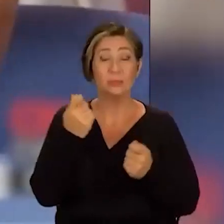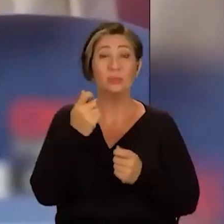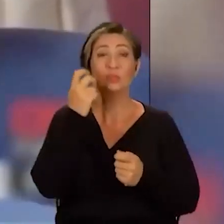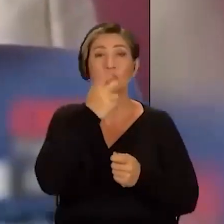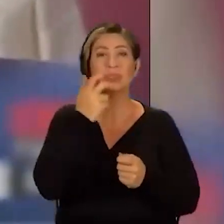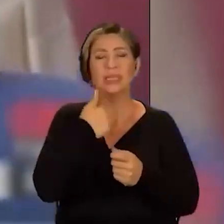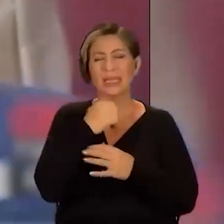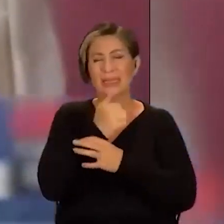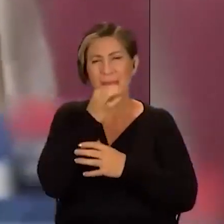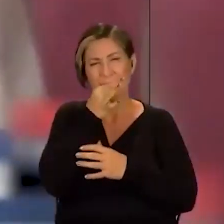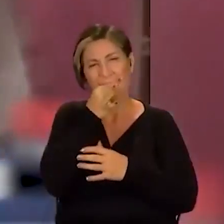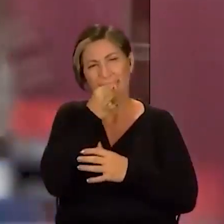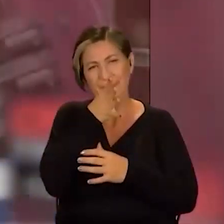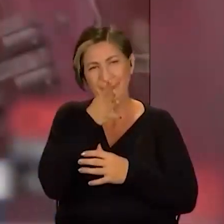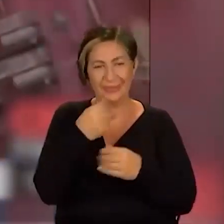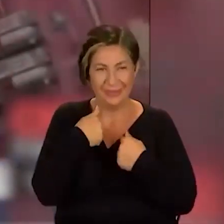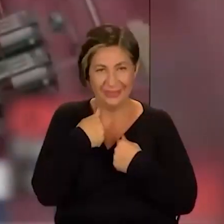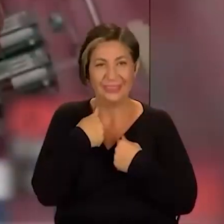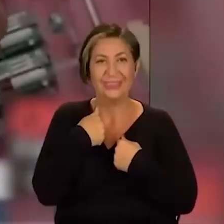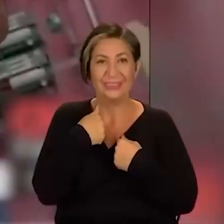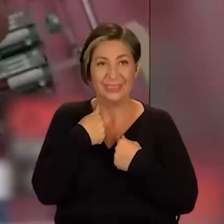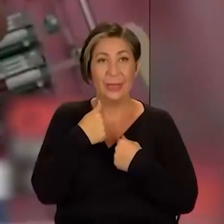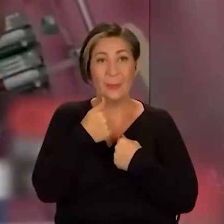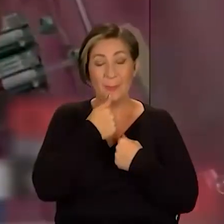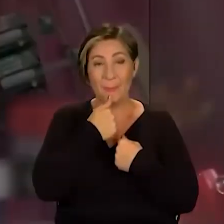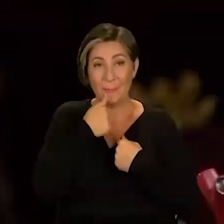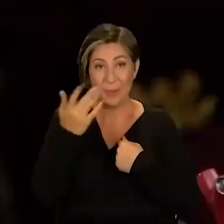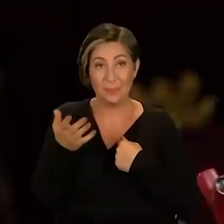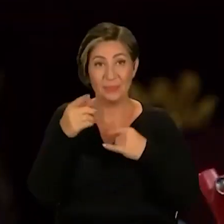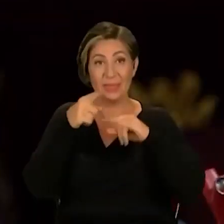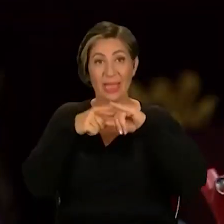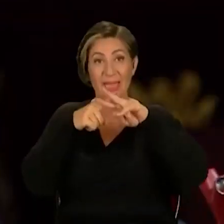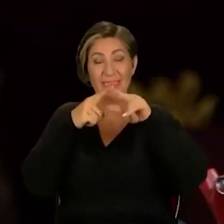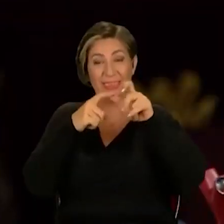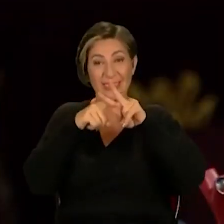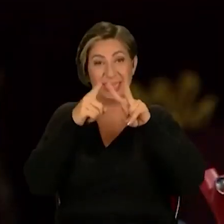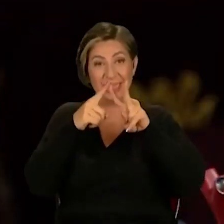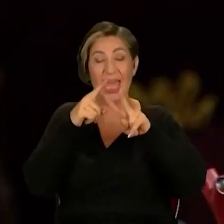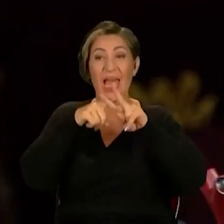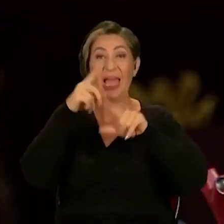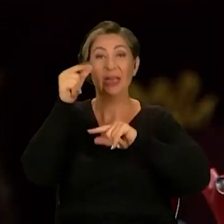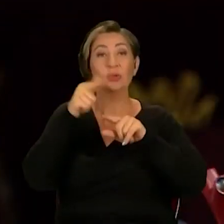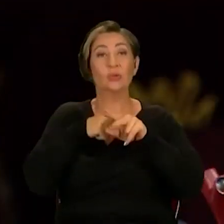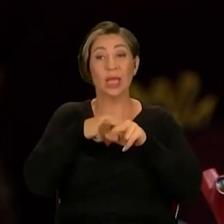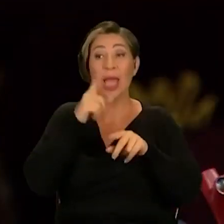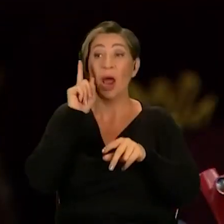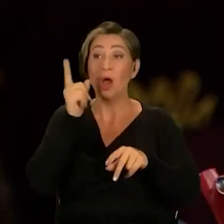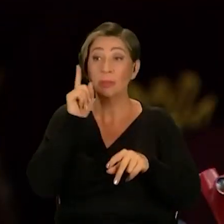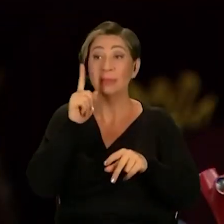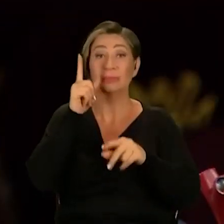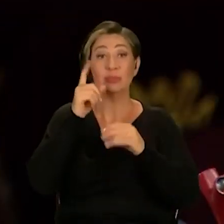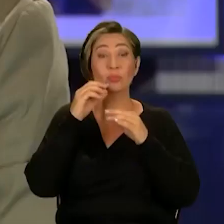yeteneksizim. Öğrendim. Yeteneksizim. Sonra, müziğe çok, babam Hasan Ar Yücel'in öğretmenlerindendi. Her öğretmenin bir enstrüman